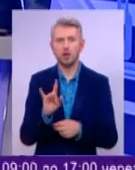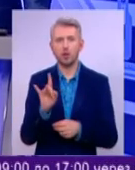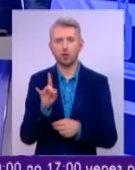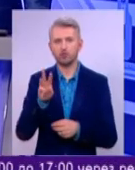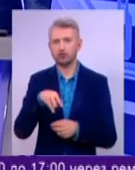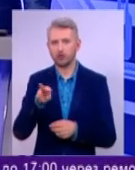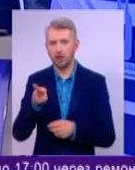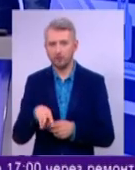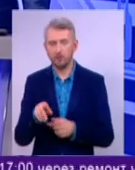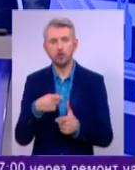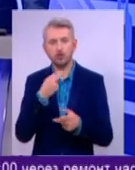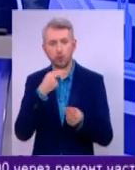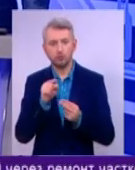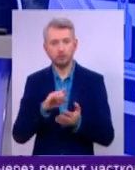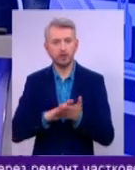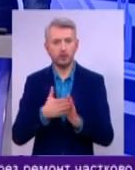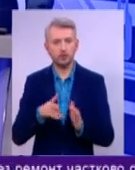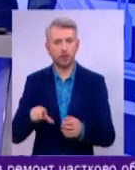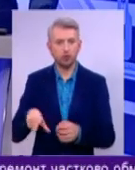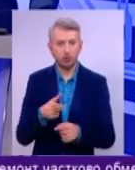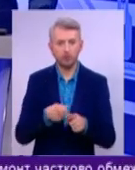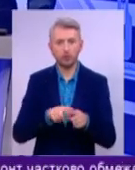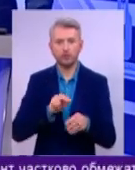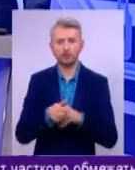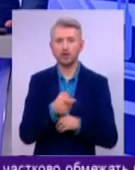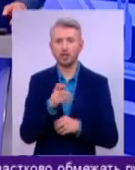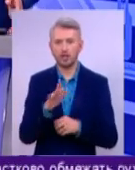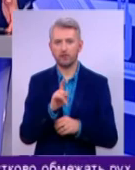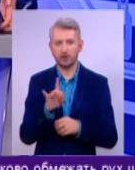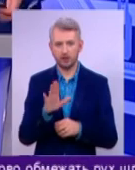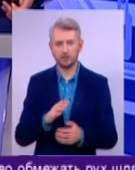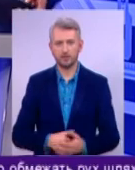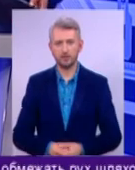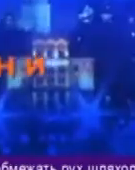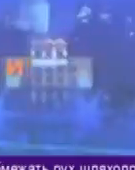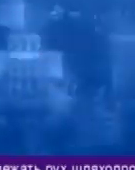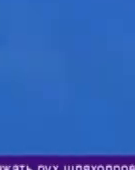розміри штрафів. Чи поліпшать вони ситуацію на дорогах? Про це за лічені хвилини. Не примикайте.